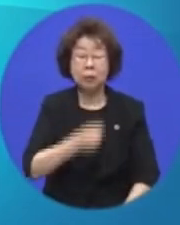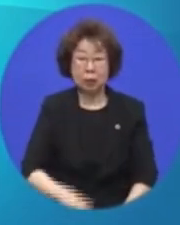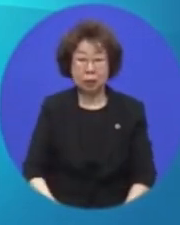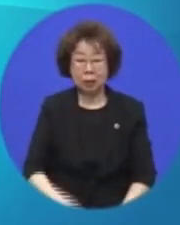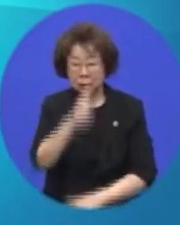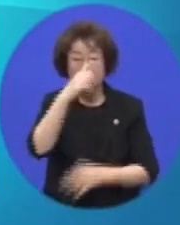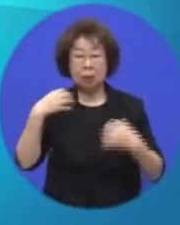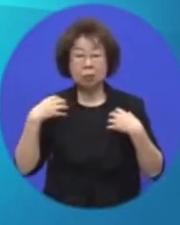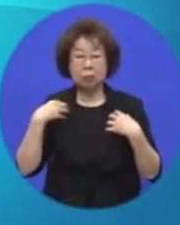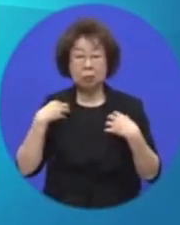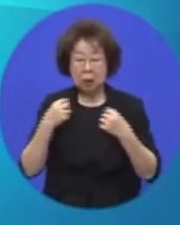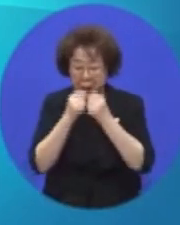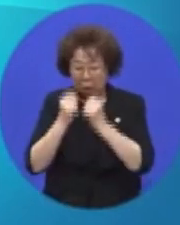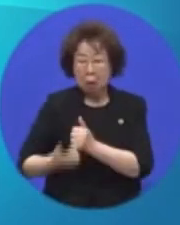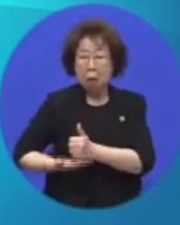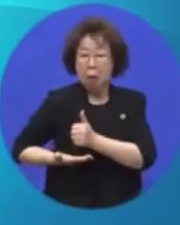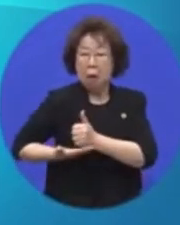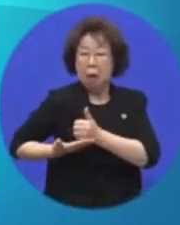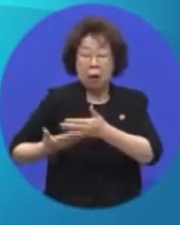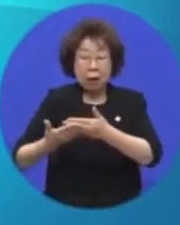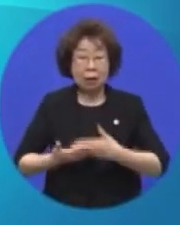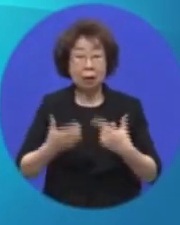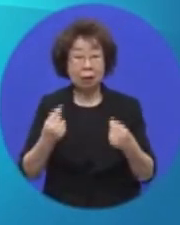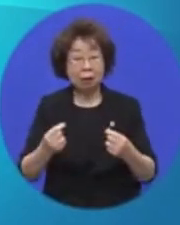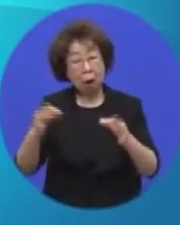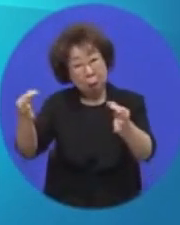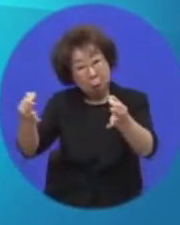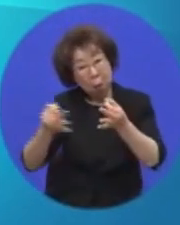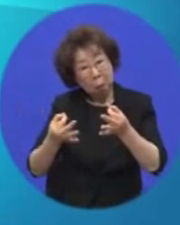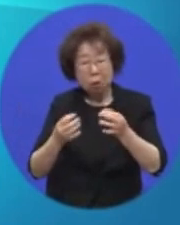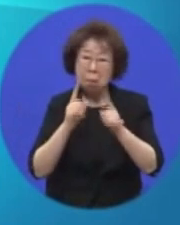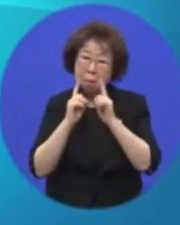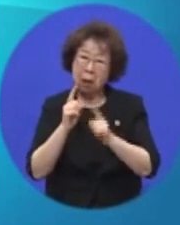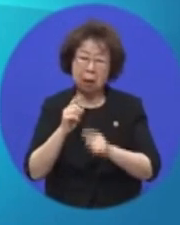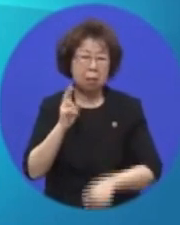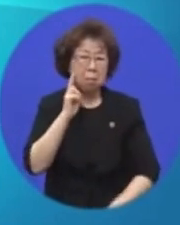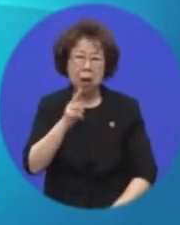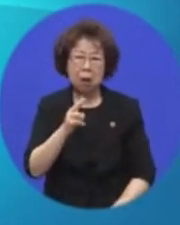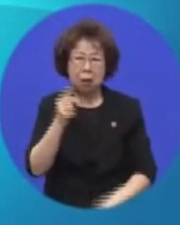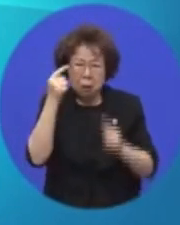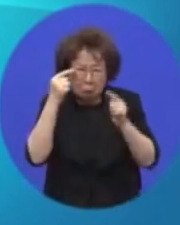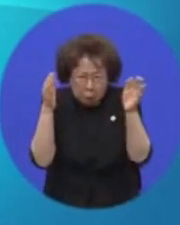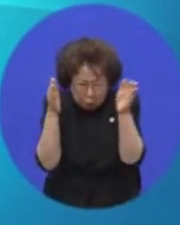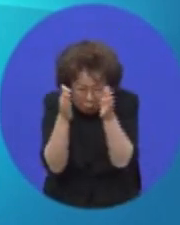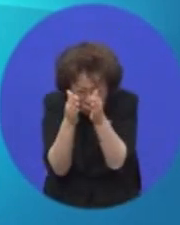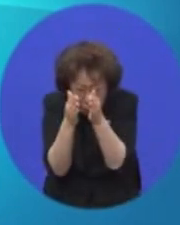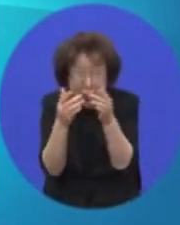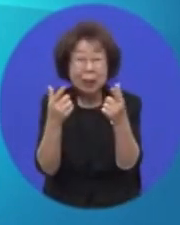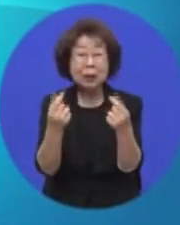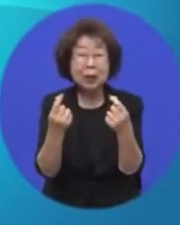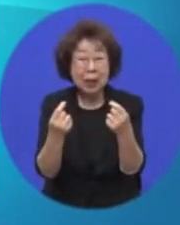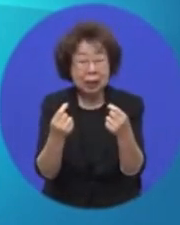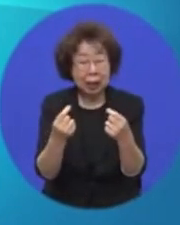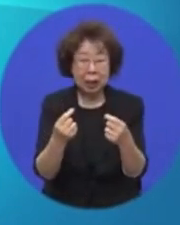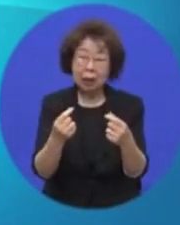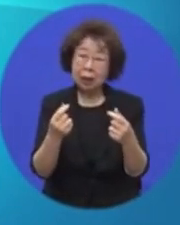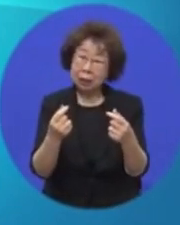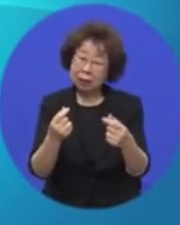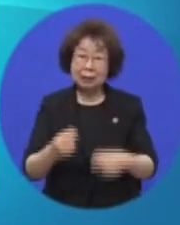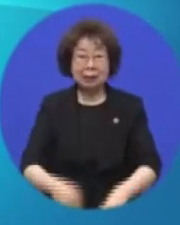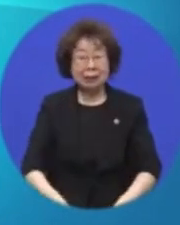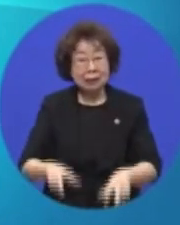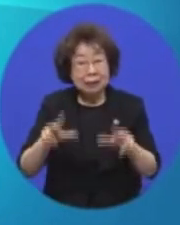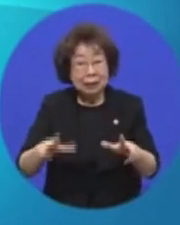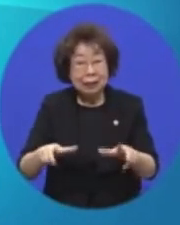정부가 자화자찬 한다 이렇게 바라보시는 시각이 정말 너무 좀 협소하고 그런 것은 아닌가